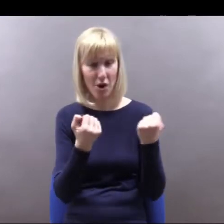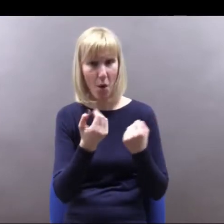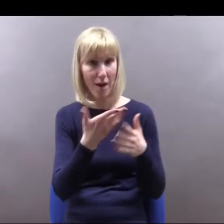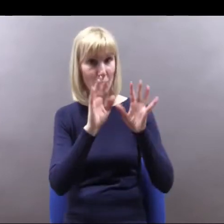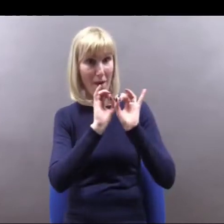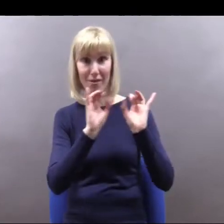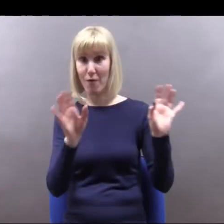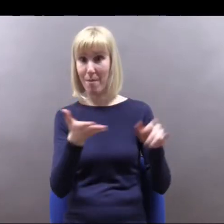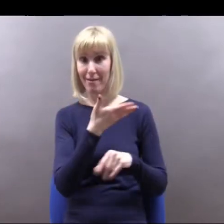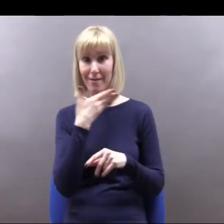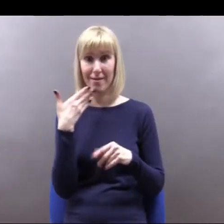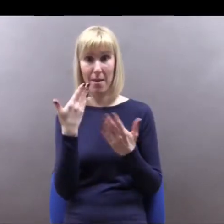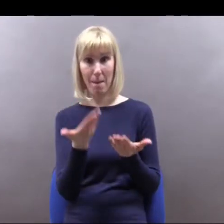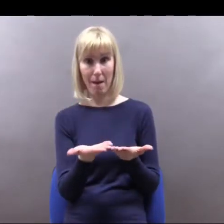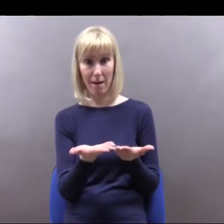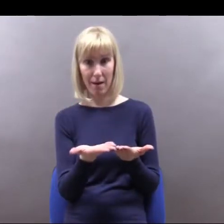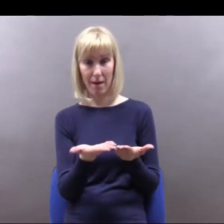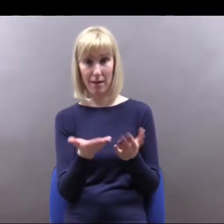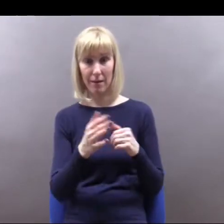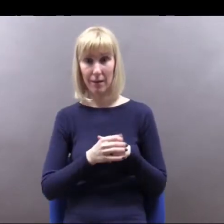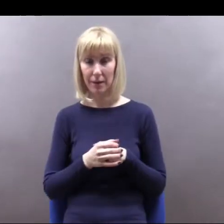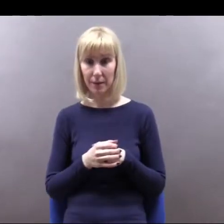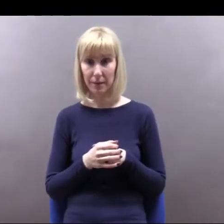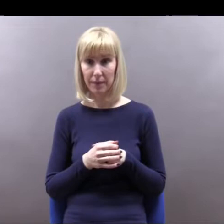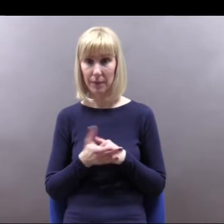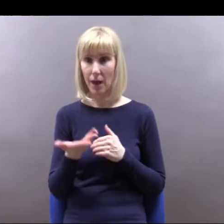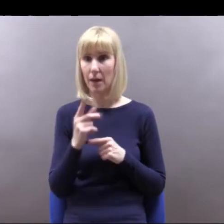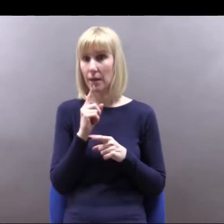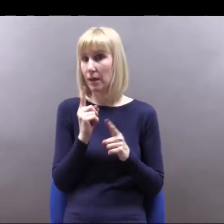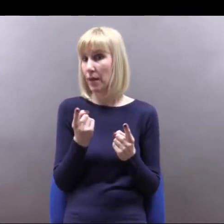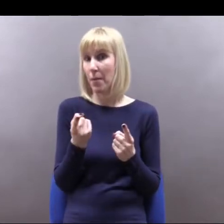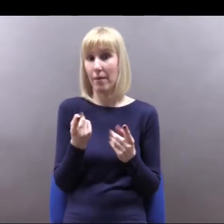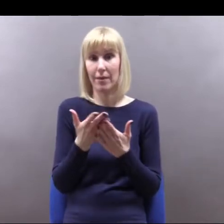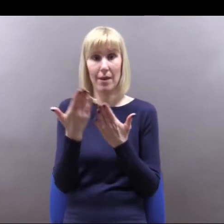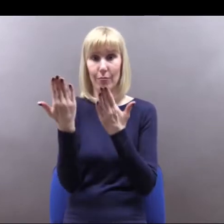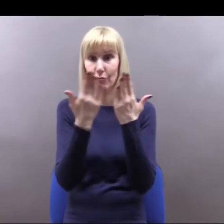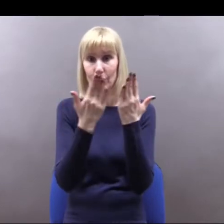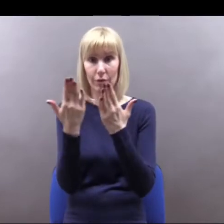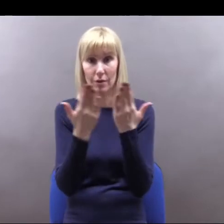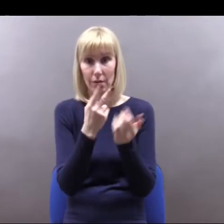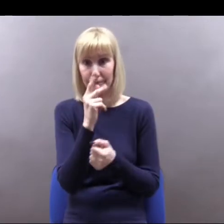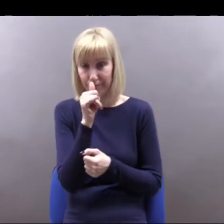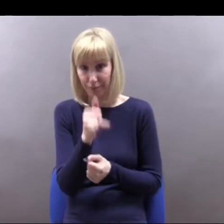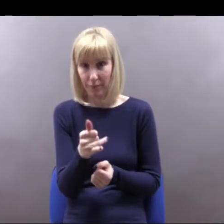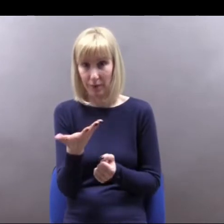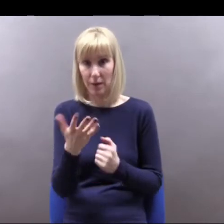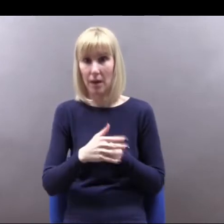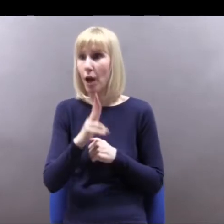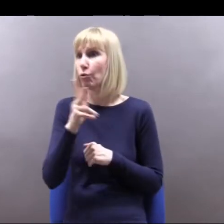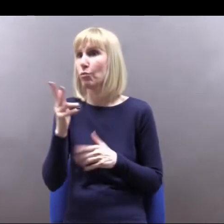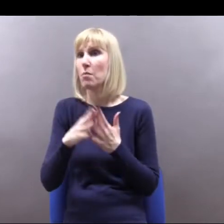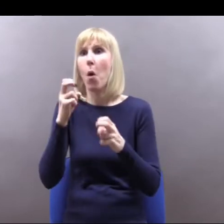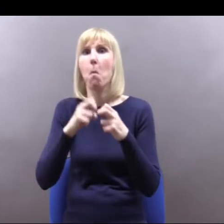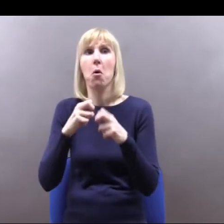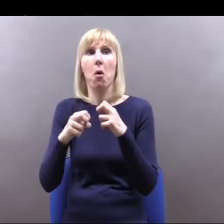nieczynna. Brak jakichkolwiek informacji o tym, że jest nieczynna. Tak, no win... ani do przeczytania, ani tym bardziej, jeśli